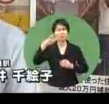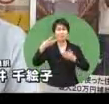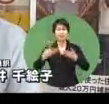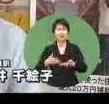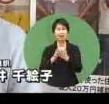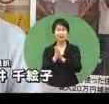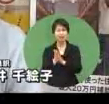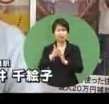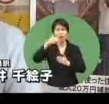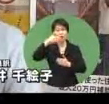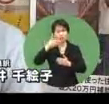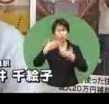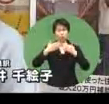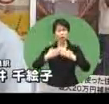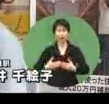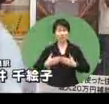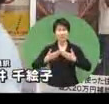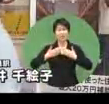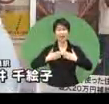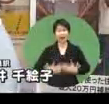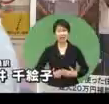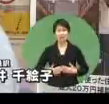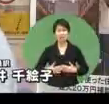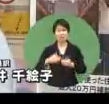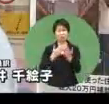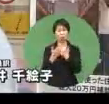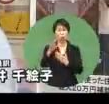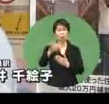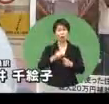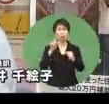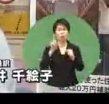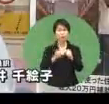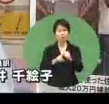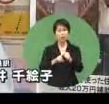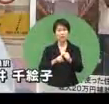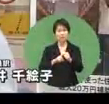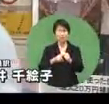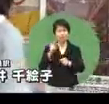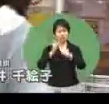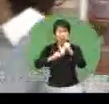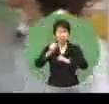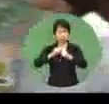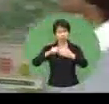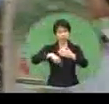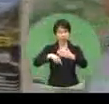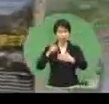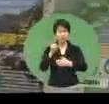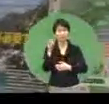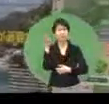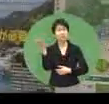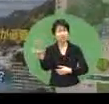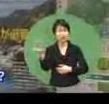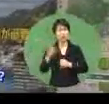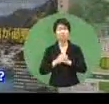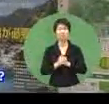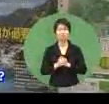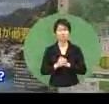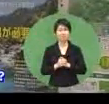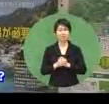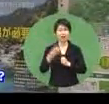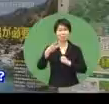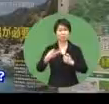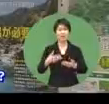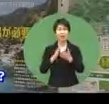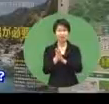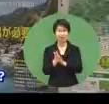三重県では食の安全安心を確保するためにどのような取り組みを行っていますか？ はい、三